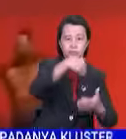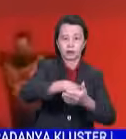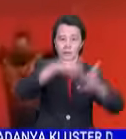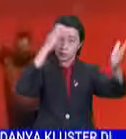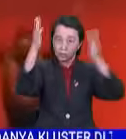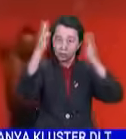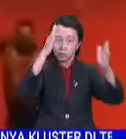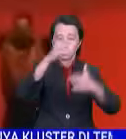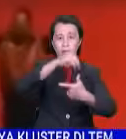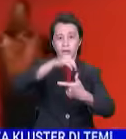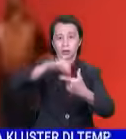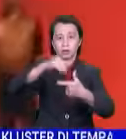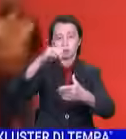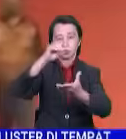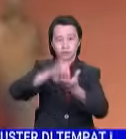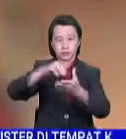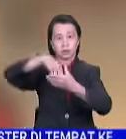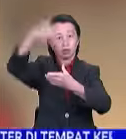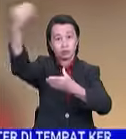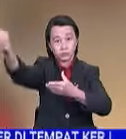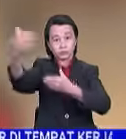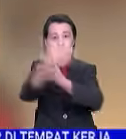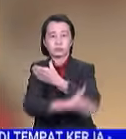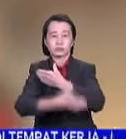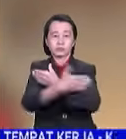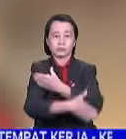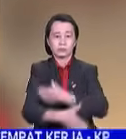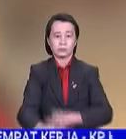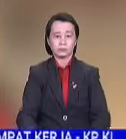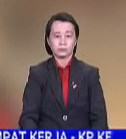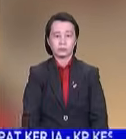dalam negara mahupun di Persada antarbangsa